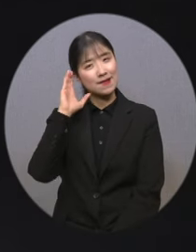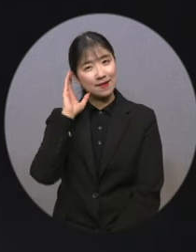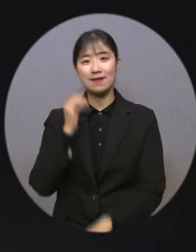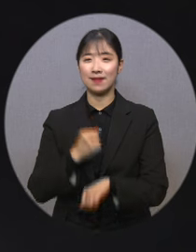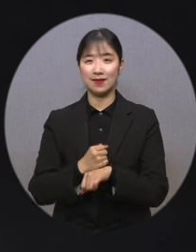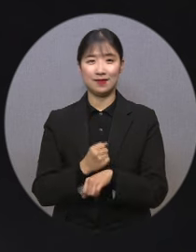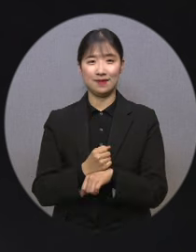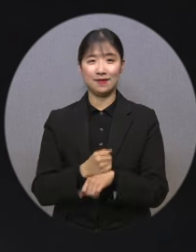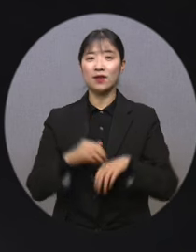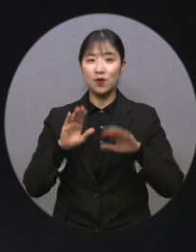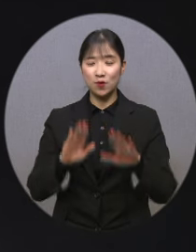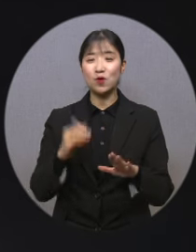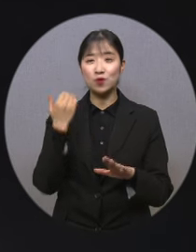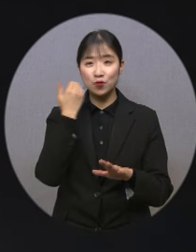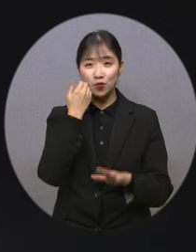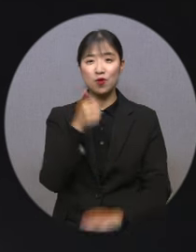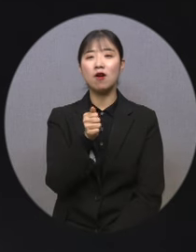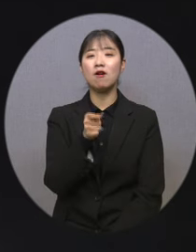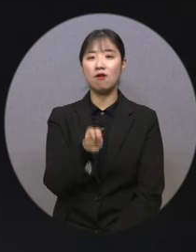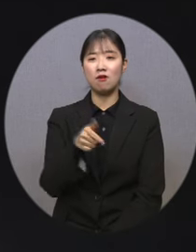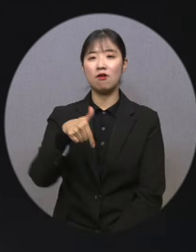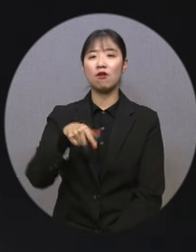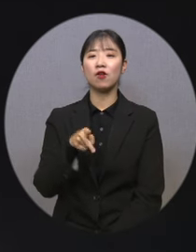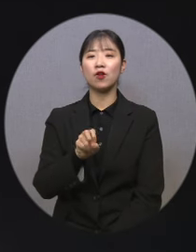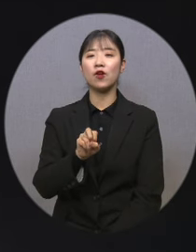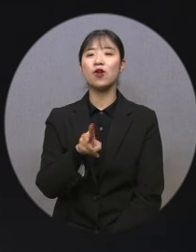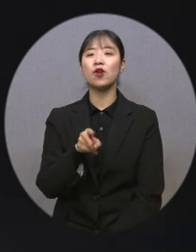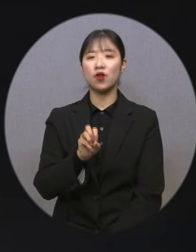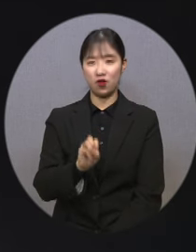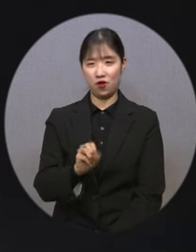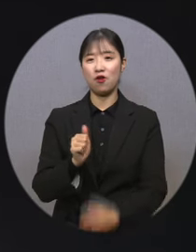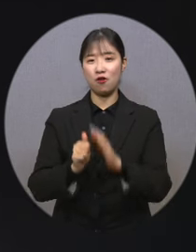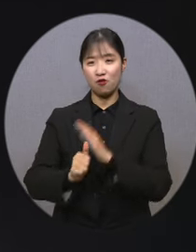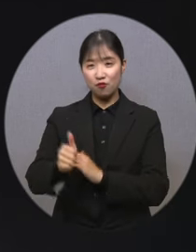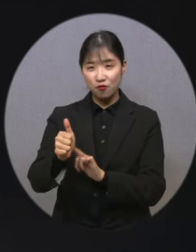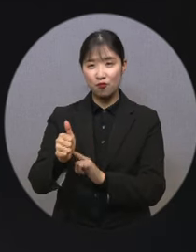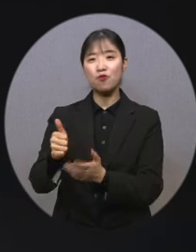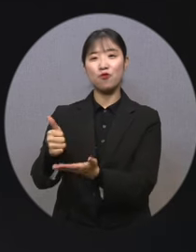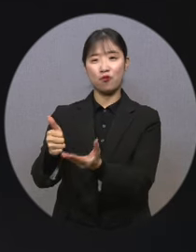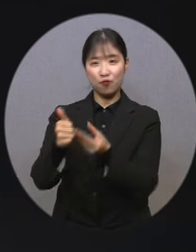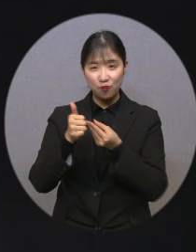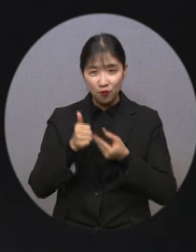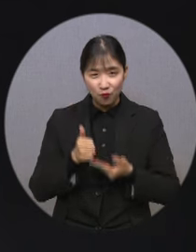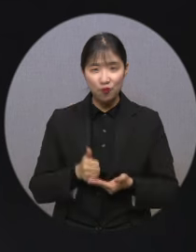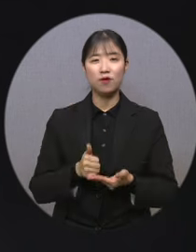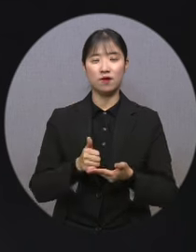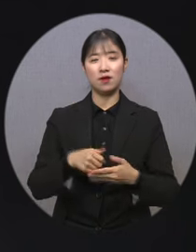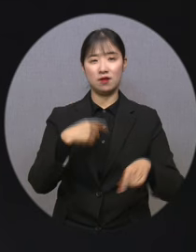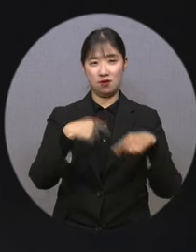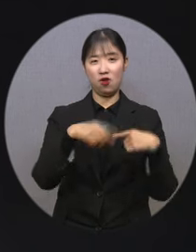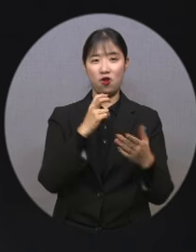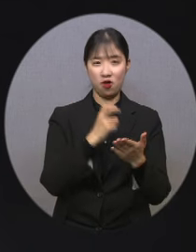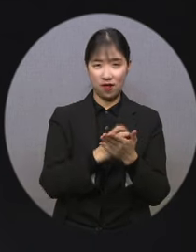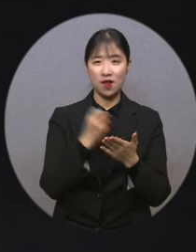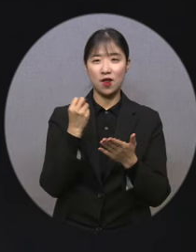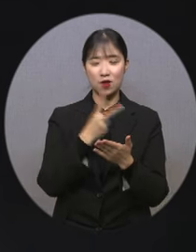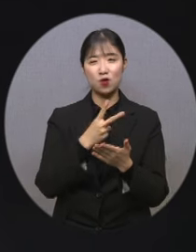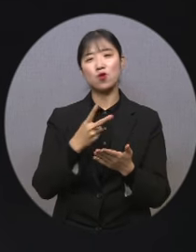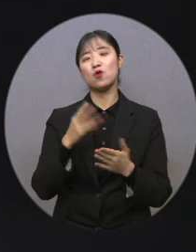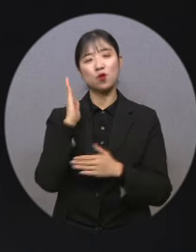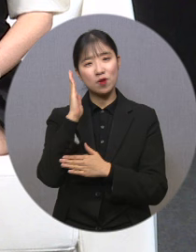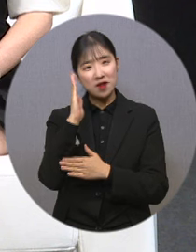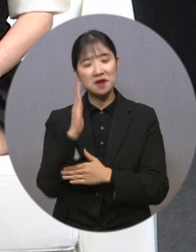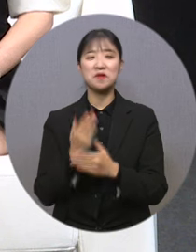에 오늘은 허경영 후보를 모시고 정책과 이슈에 대한 여러 얘기를 탐색해